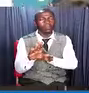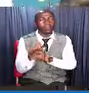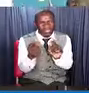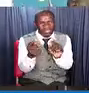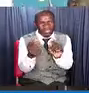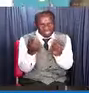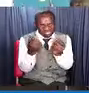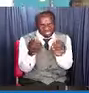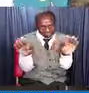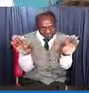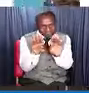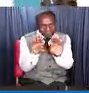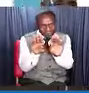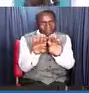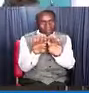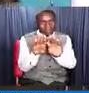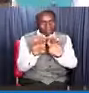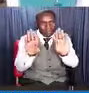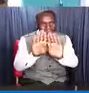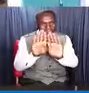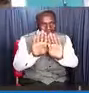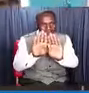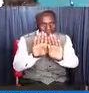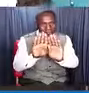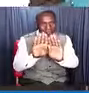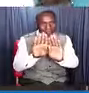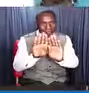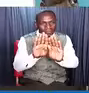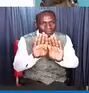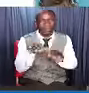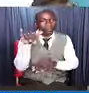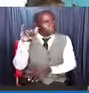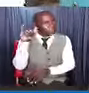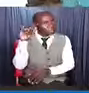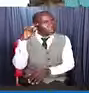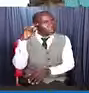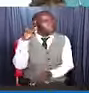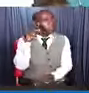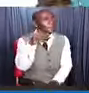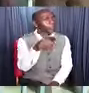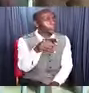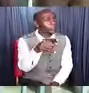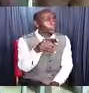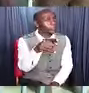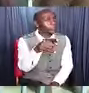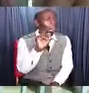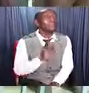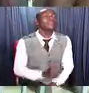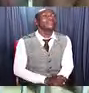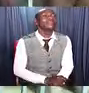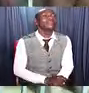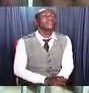Bado kidogo ufungwe. We are almost closing it down. Lakini unangojwa wewe. But it's you being waited for.